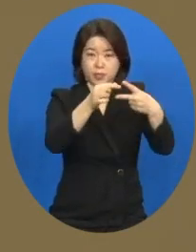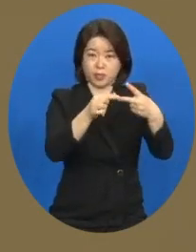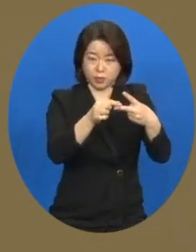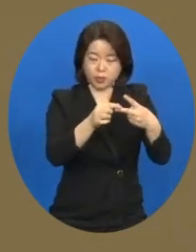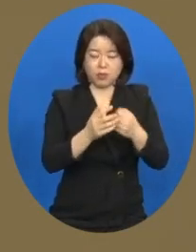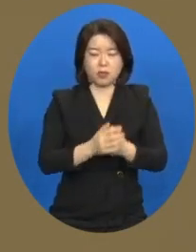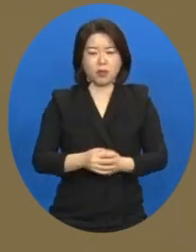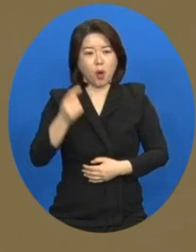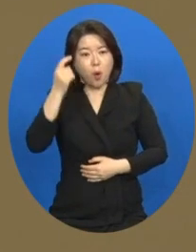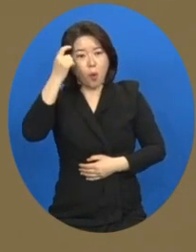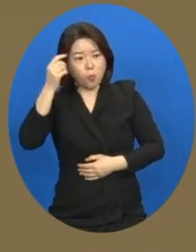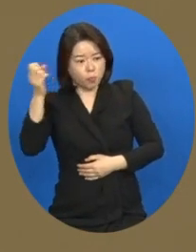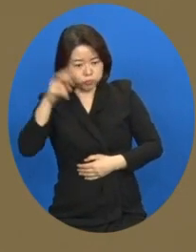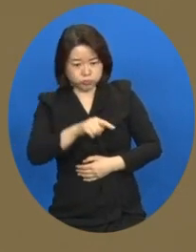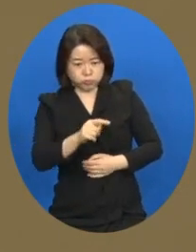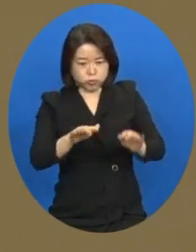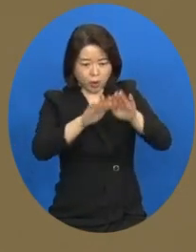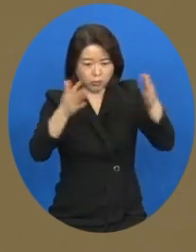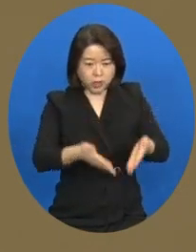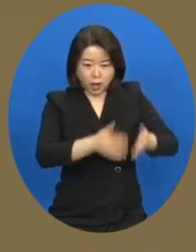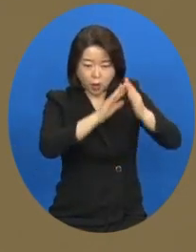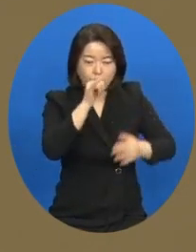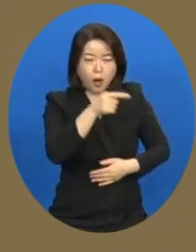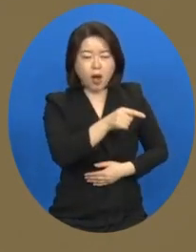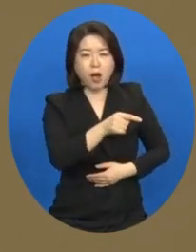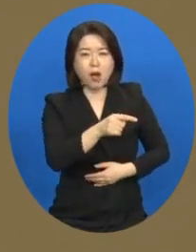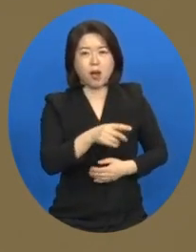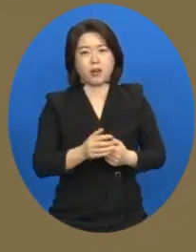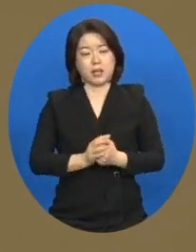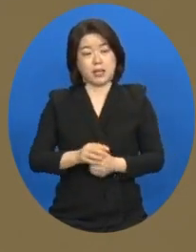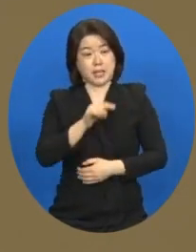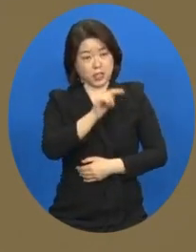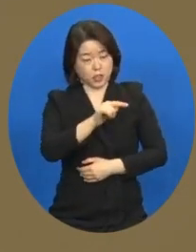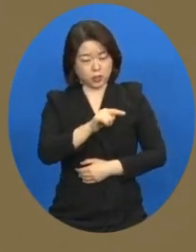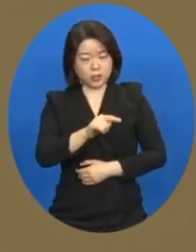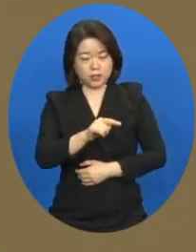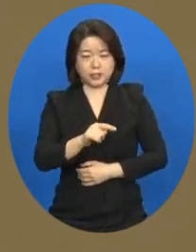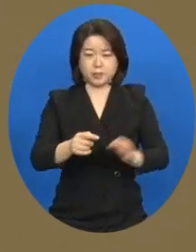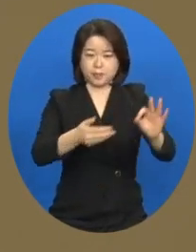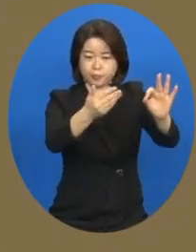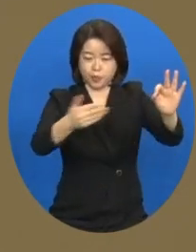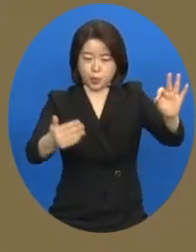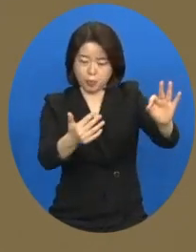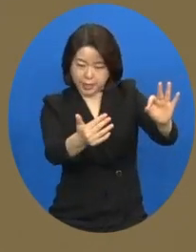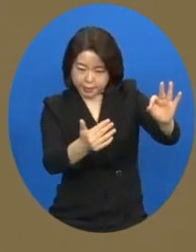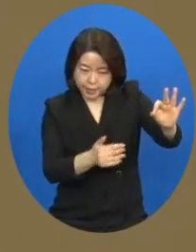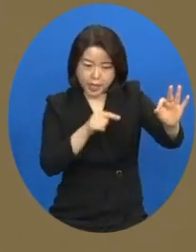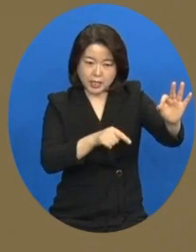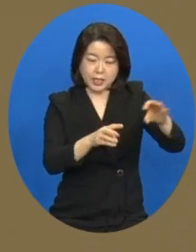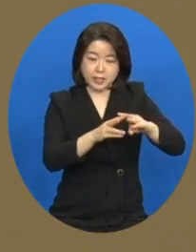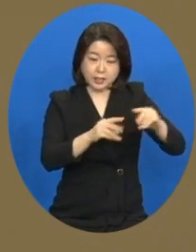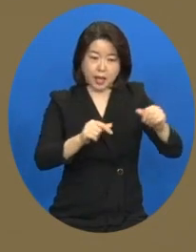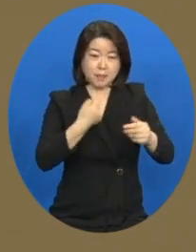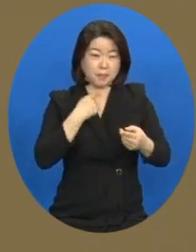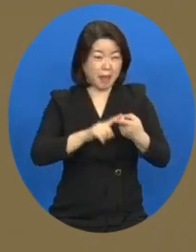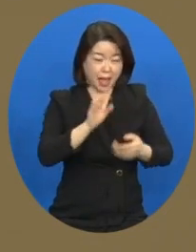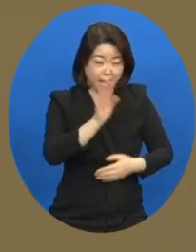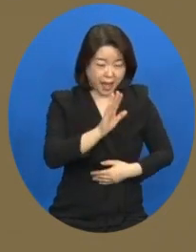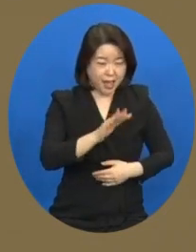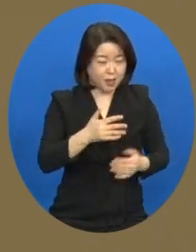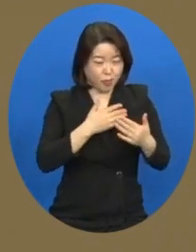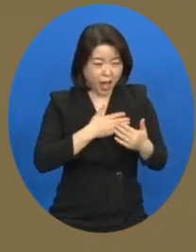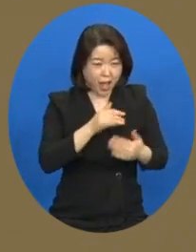이런 일을 저지르느냐? 만약에 너희들이 간 이 요단 동쪽편 땅이 마음에 안 들면